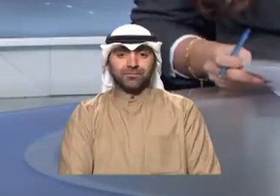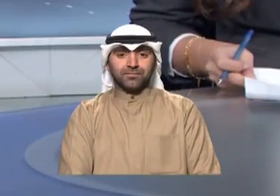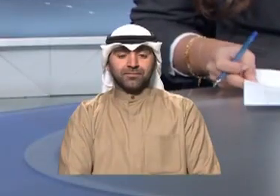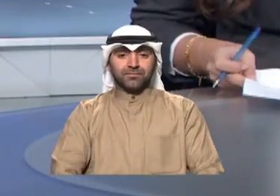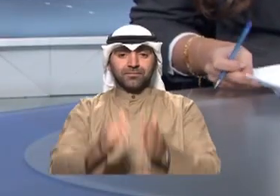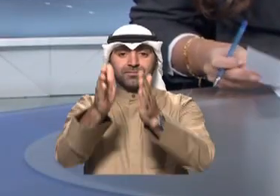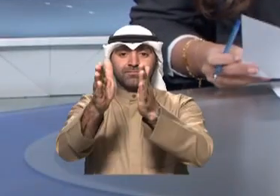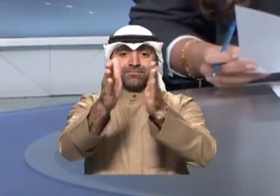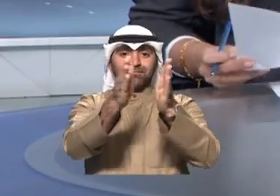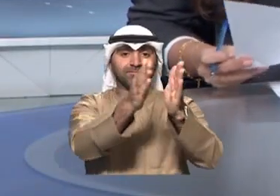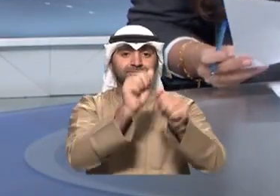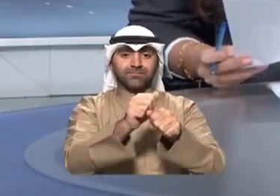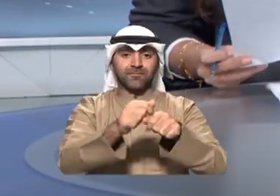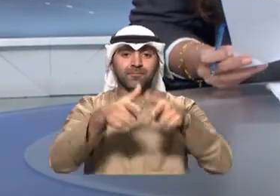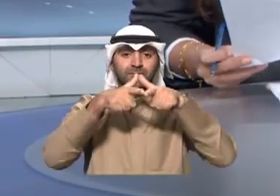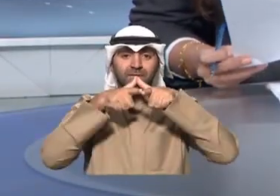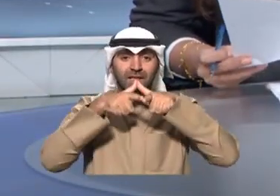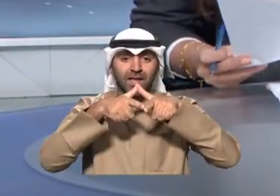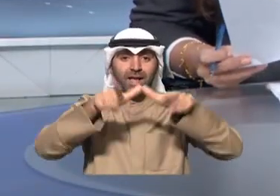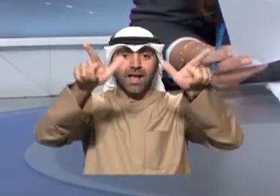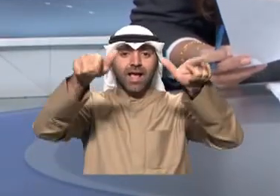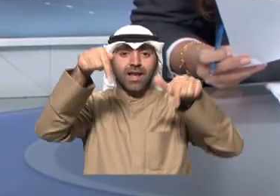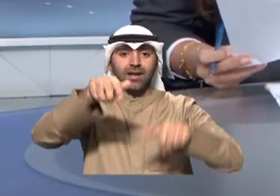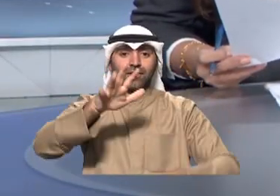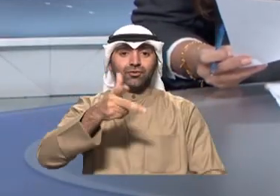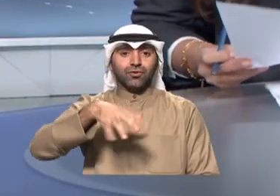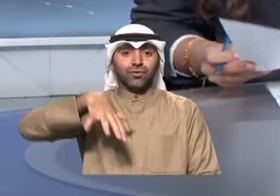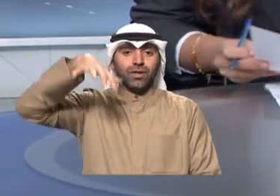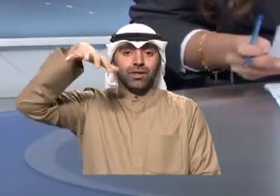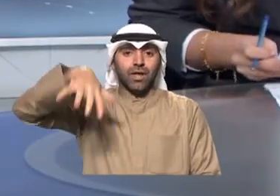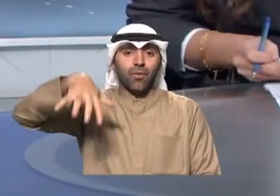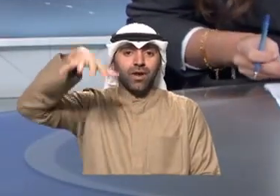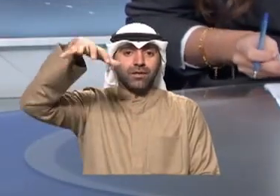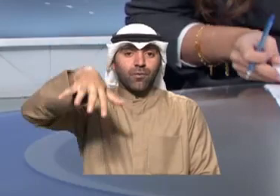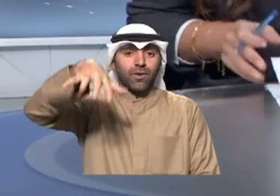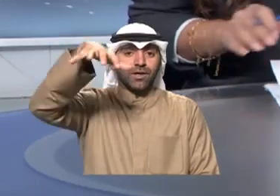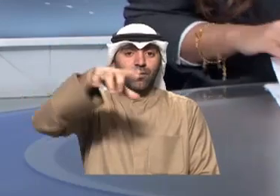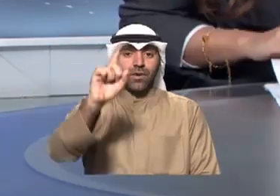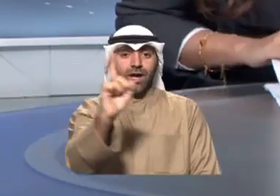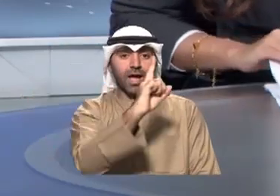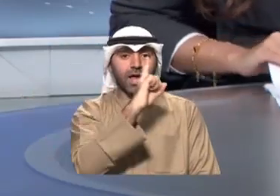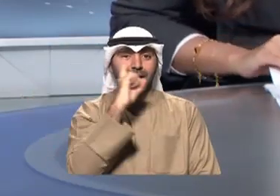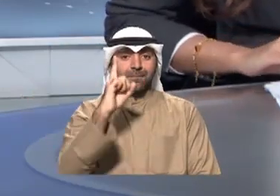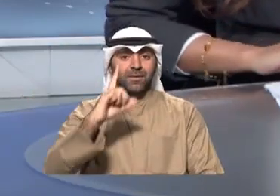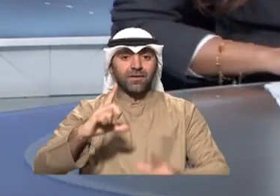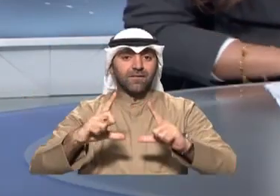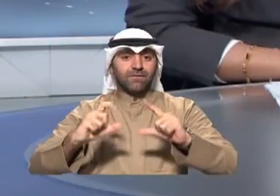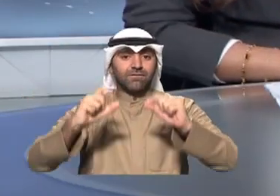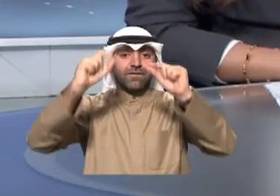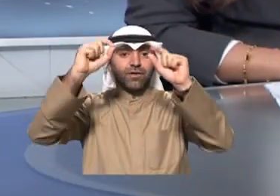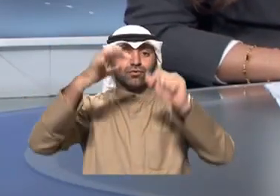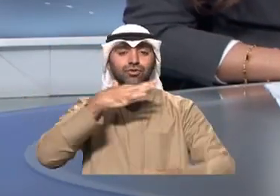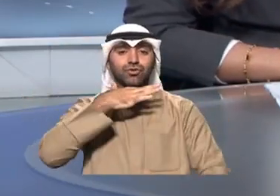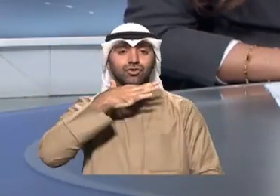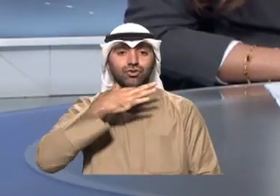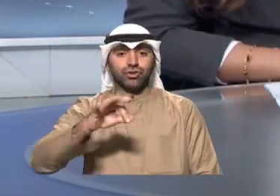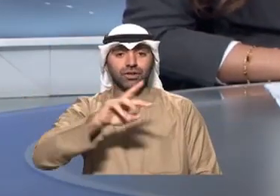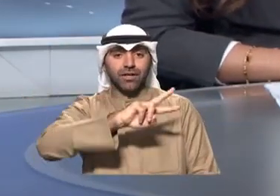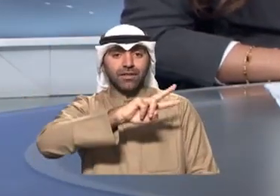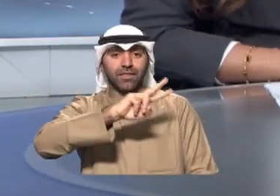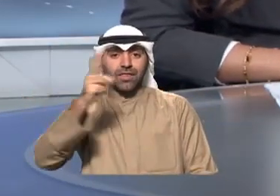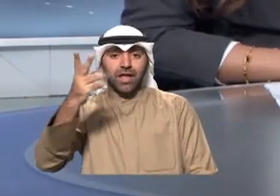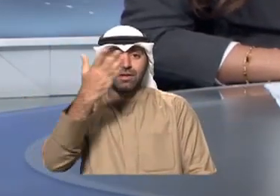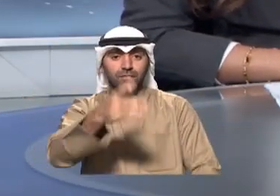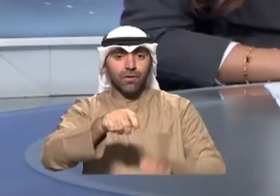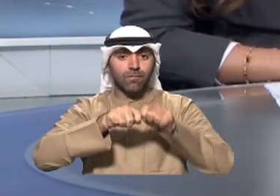على وقع إعلان عدد من الدول تسجيل حالات إصابة بالسلالة الجديدة من فيروس كوفيد-19 سريعة